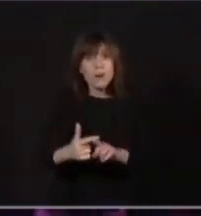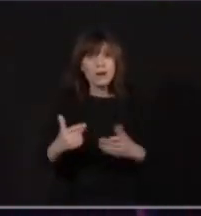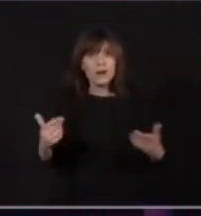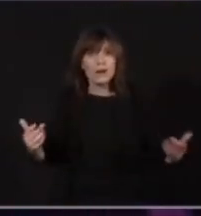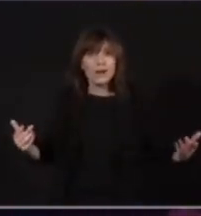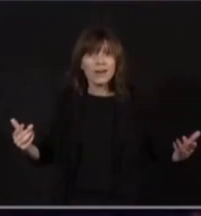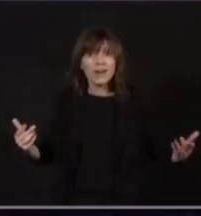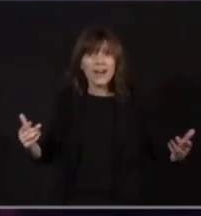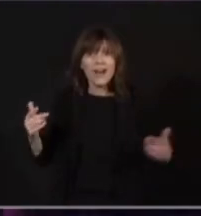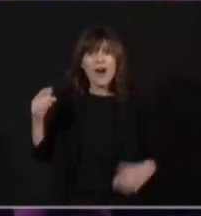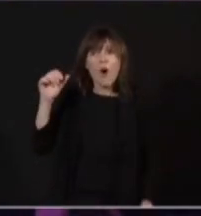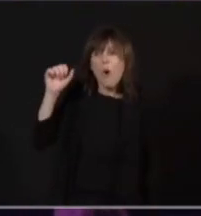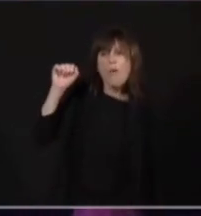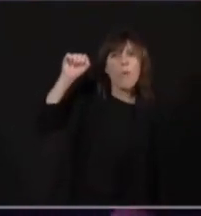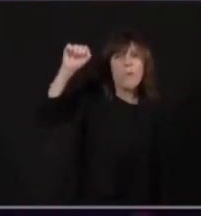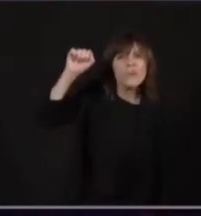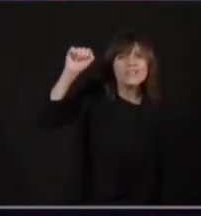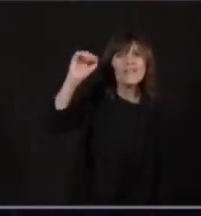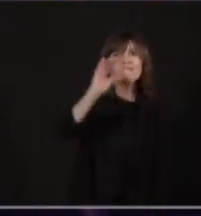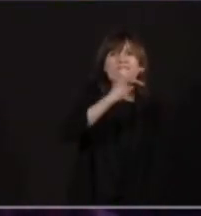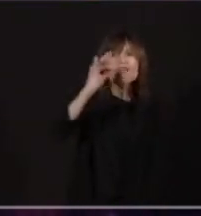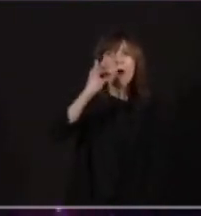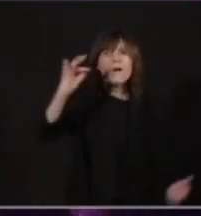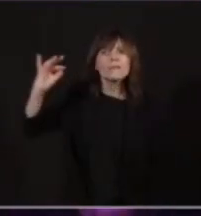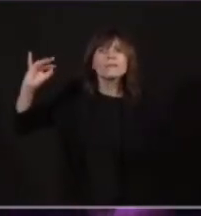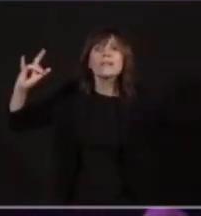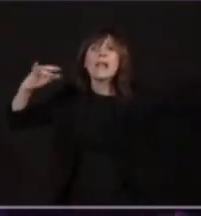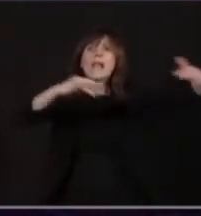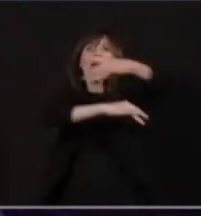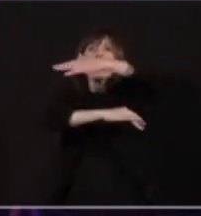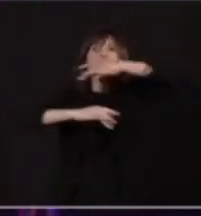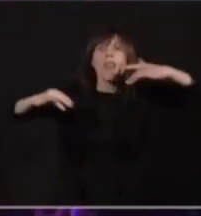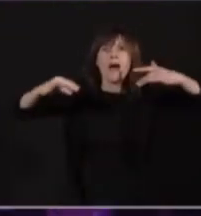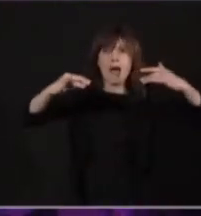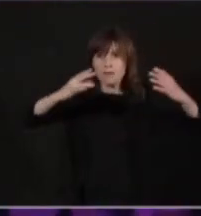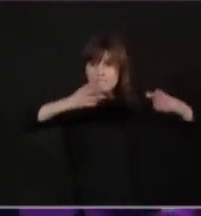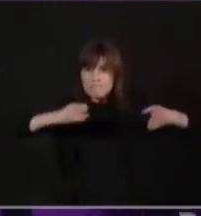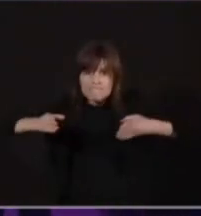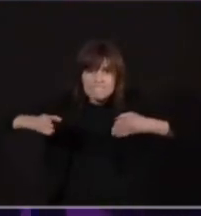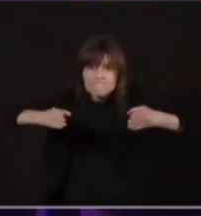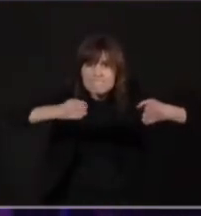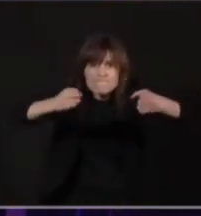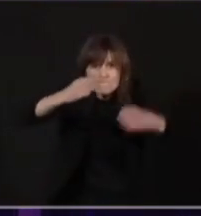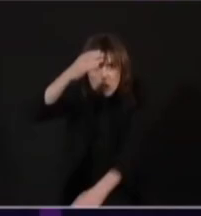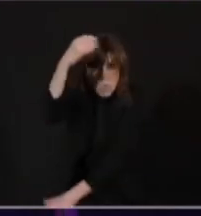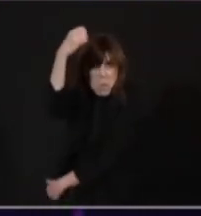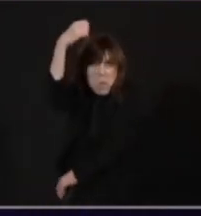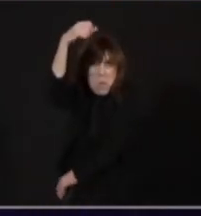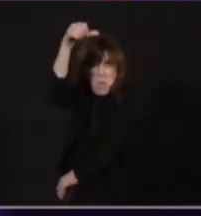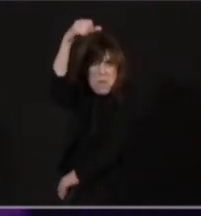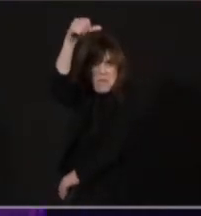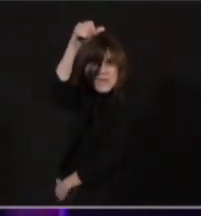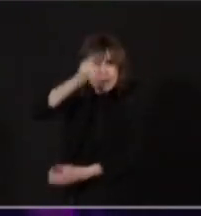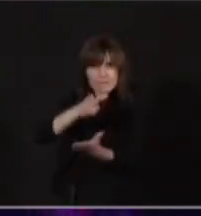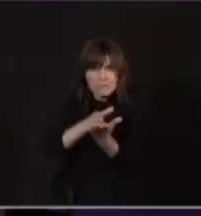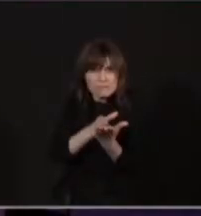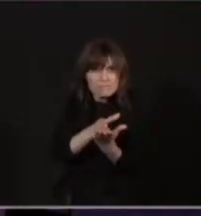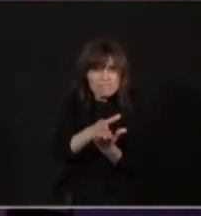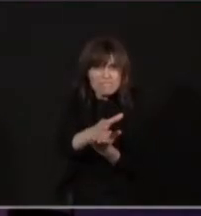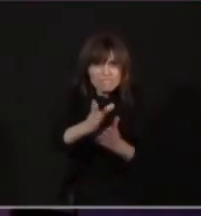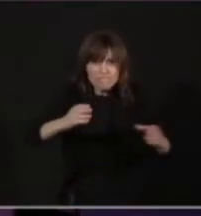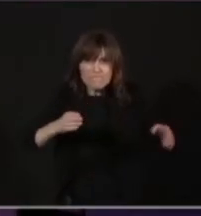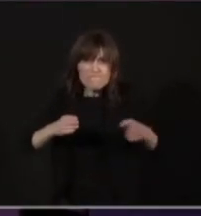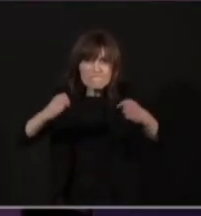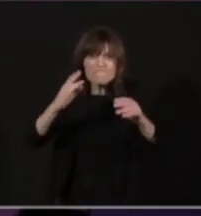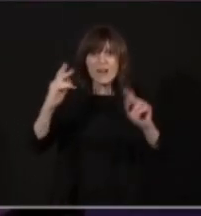vents des communistes de toute la France soufflent dans la même direction, que ce soit la Tramontane, la Burle Auvergnate, le vent